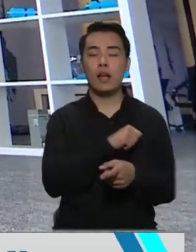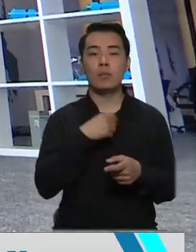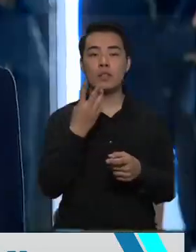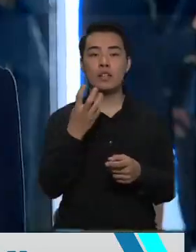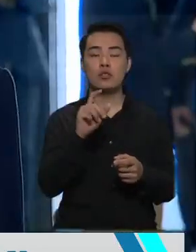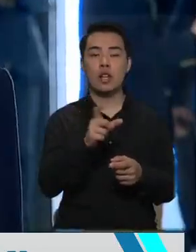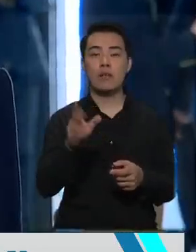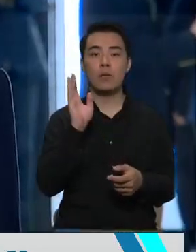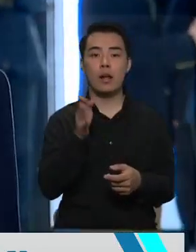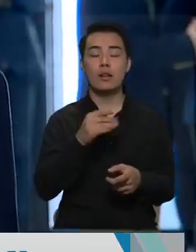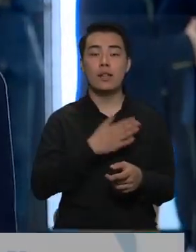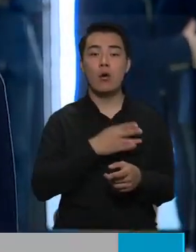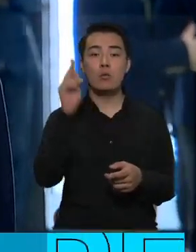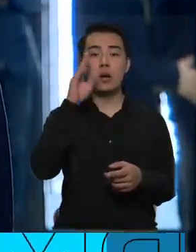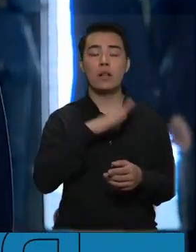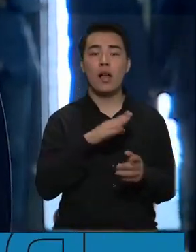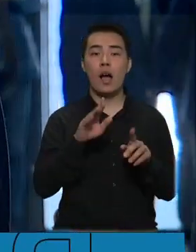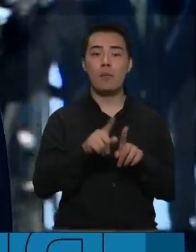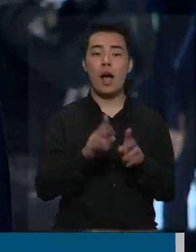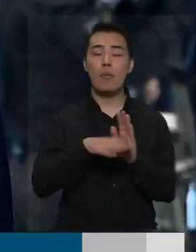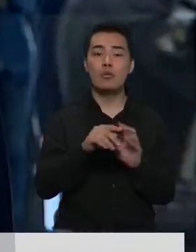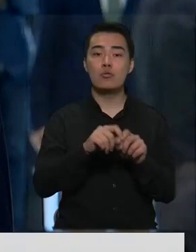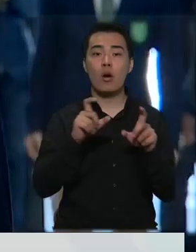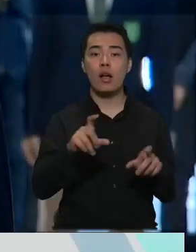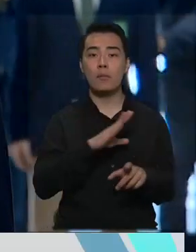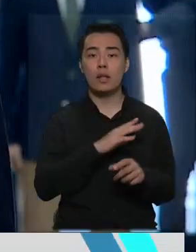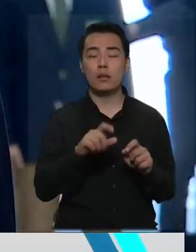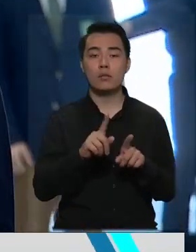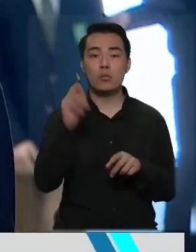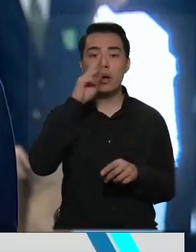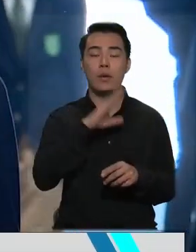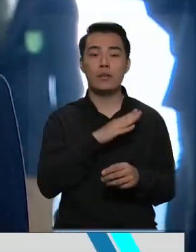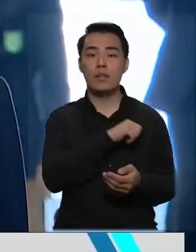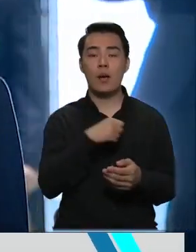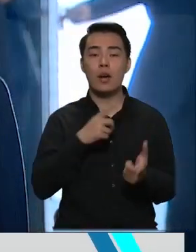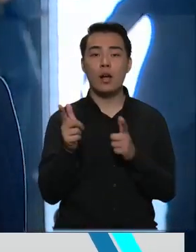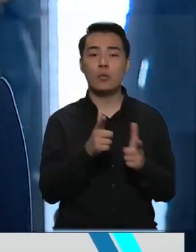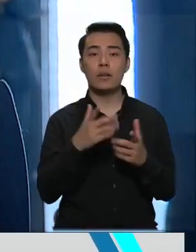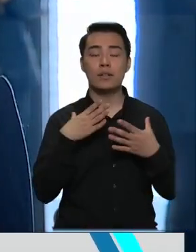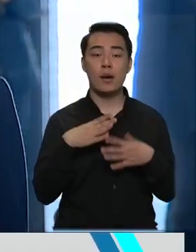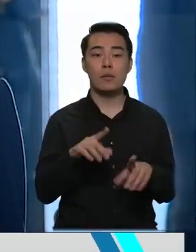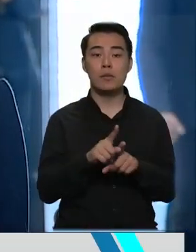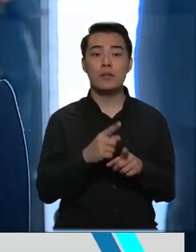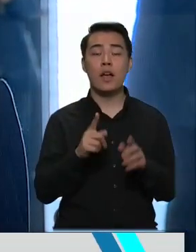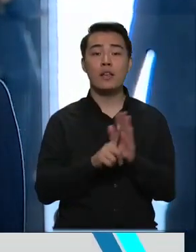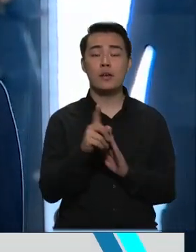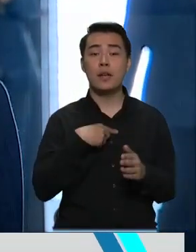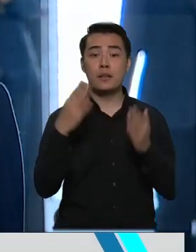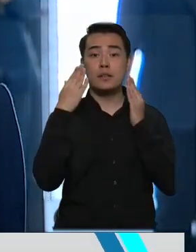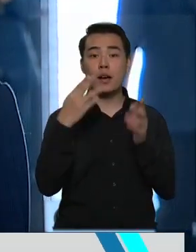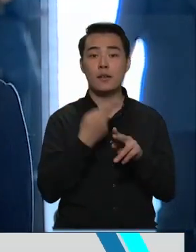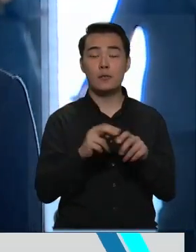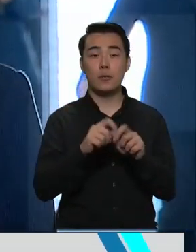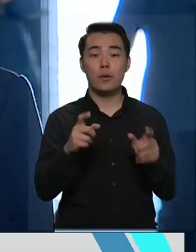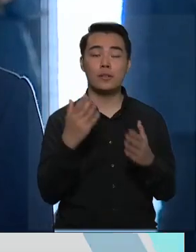300 человек я Училась в обычной сельской школе и вот у нас не было таких подготовок И вообще в начале Я не знаю об этом